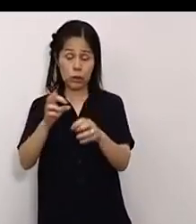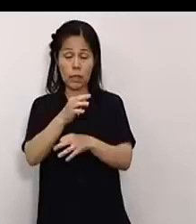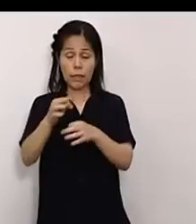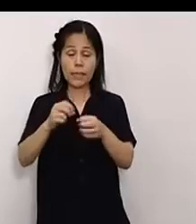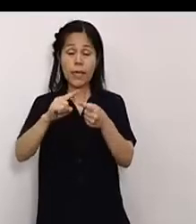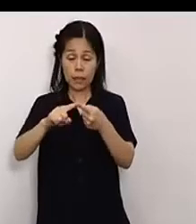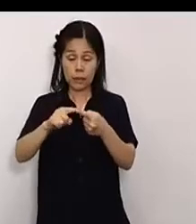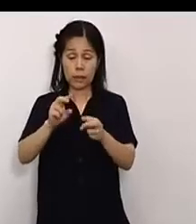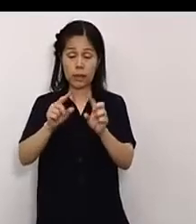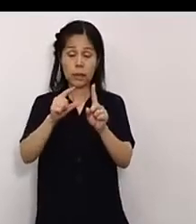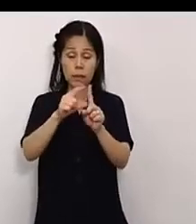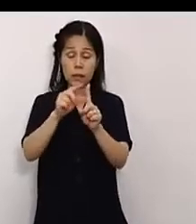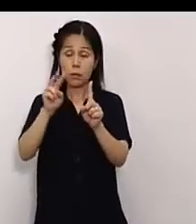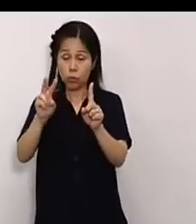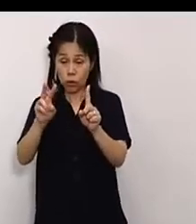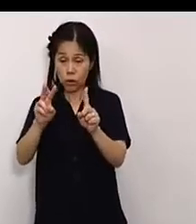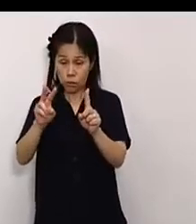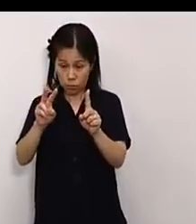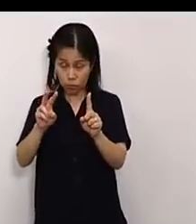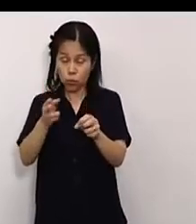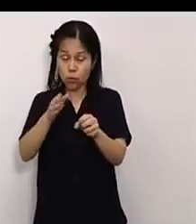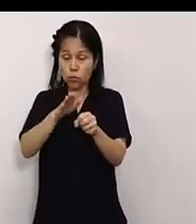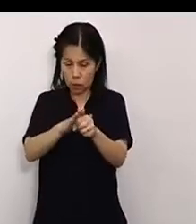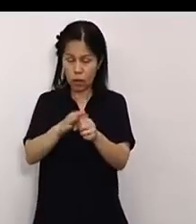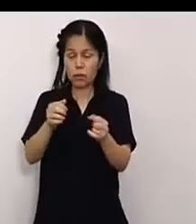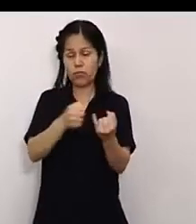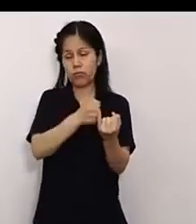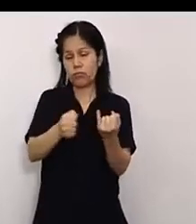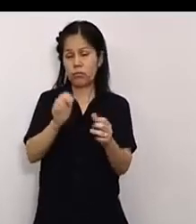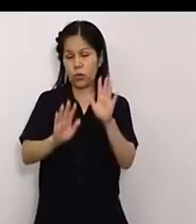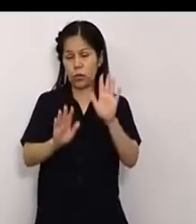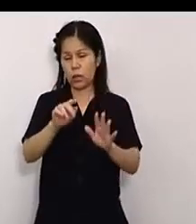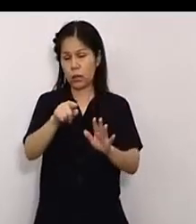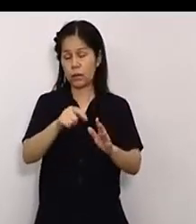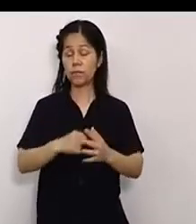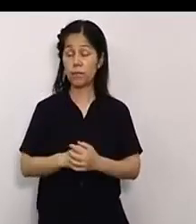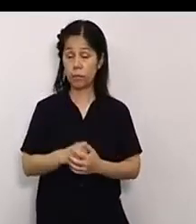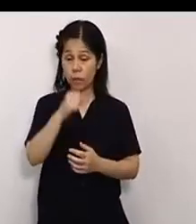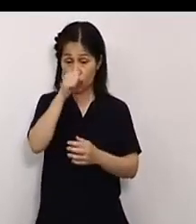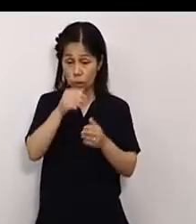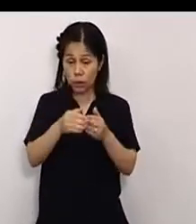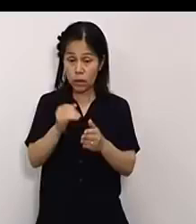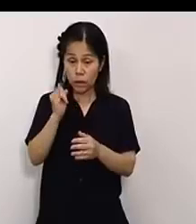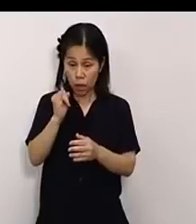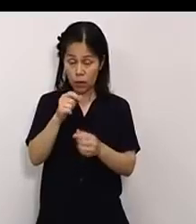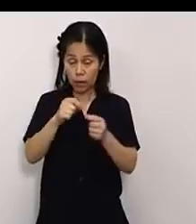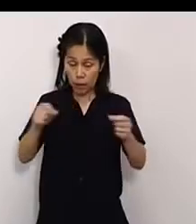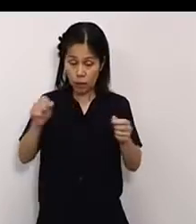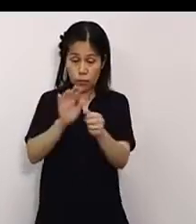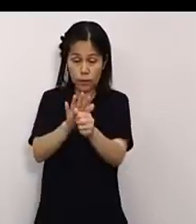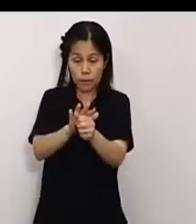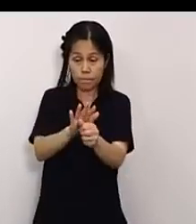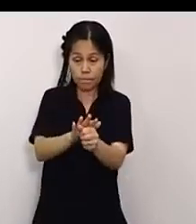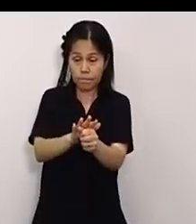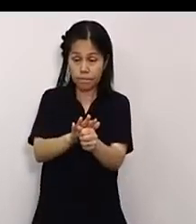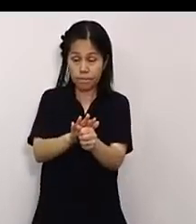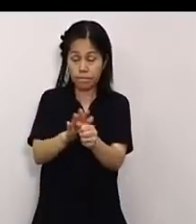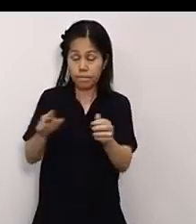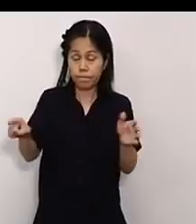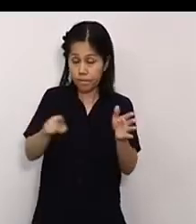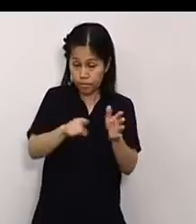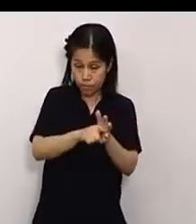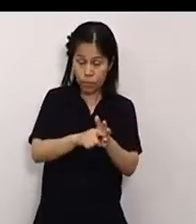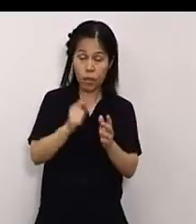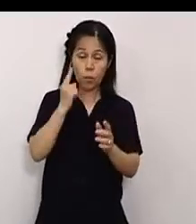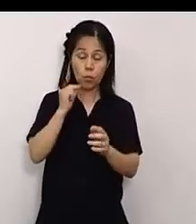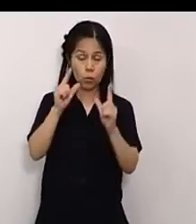めて、まあ、現れているという事情があると思うんですけれども、あの吉崎さんが現場でまあ長く支援をされていてですね、そのまあ東京都がもしこ